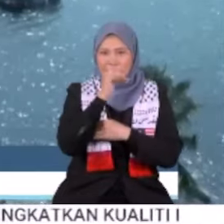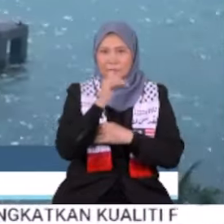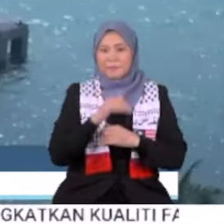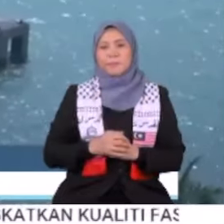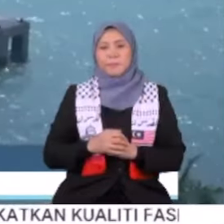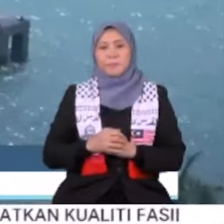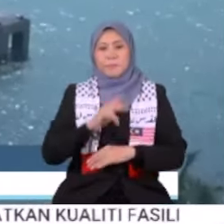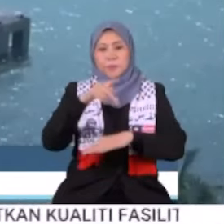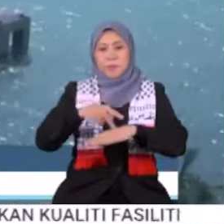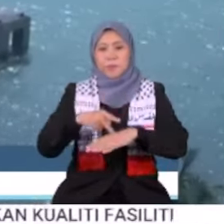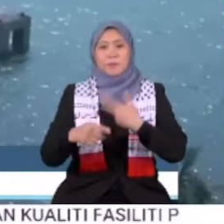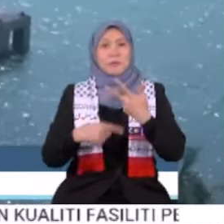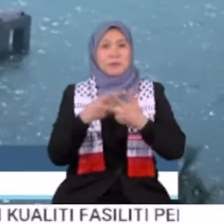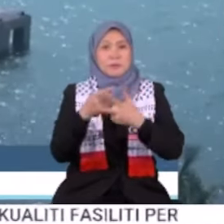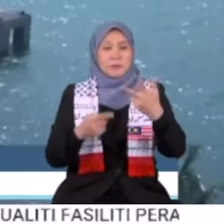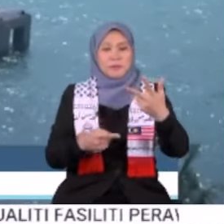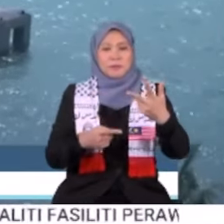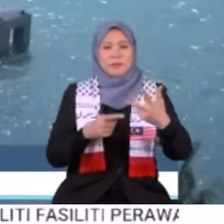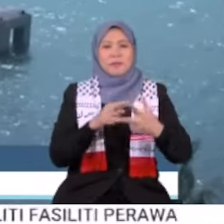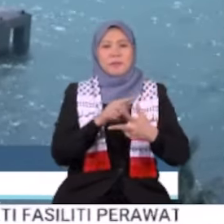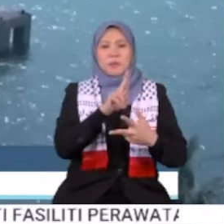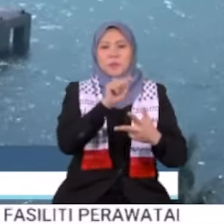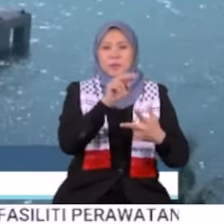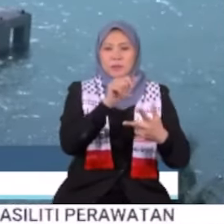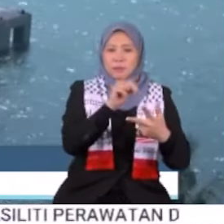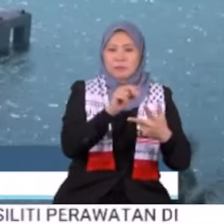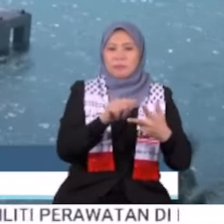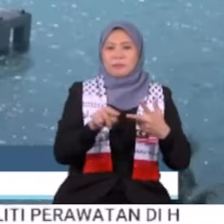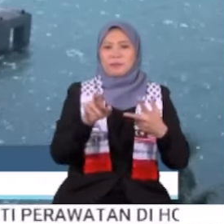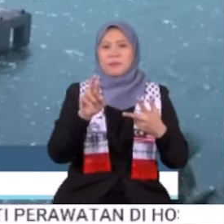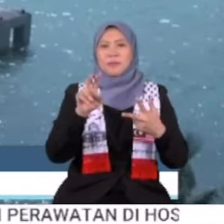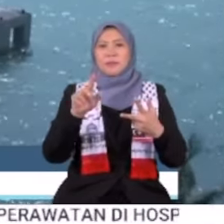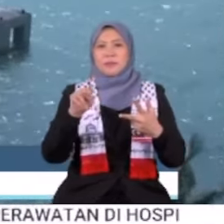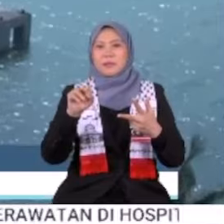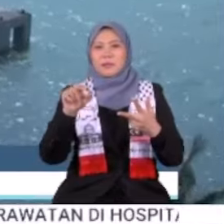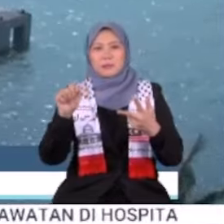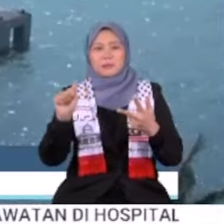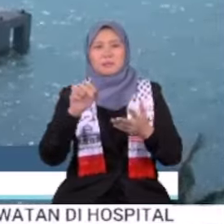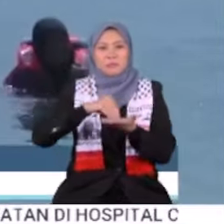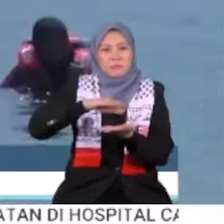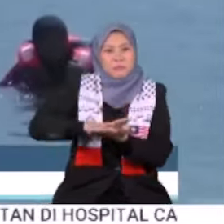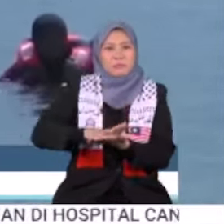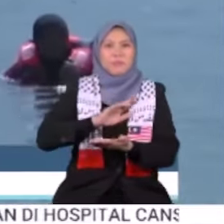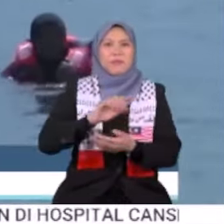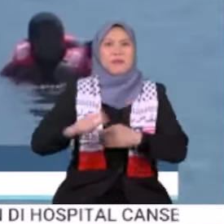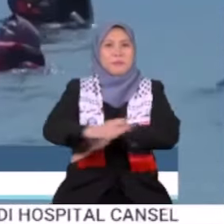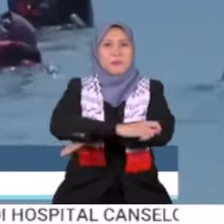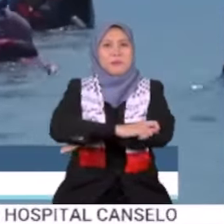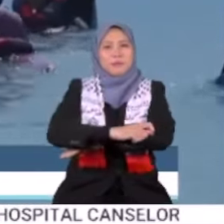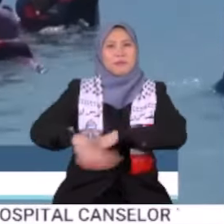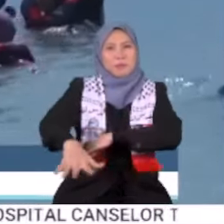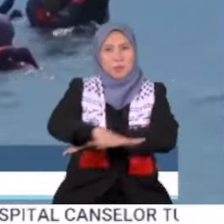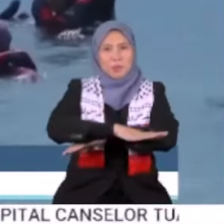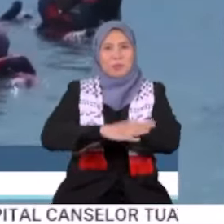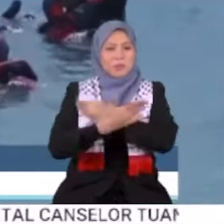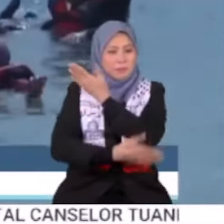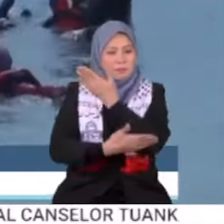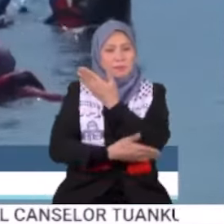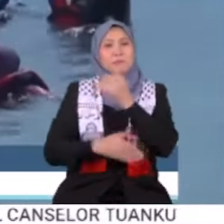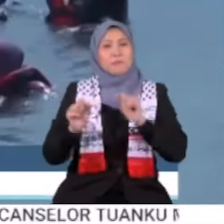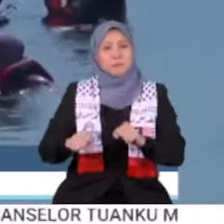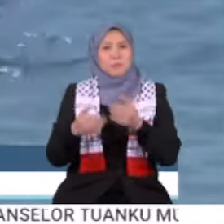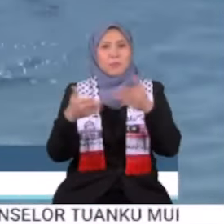Undan antara tiga pulau selain Pulau Dodol dan Pulau Nangka yang diwartakan sebagai Taman Laut Negara dibuka April lalu untuk kunjungan